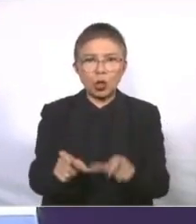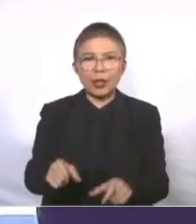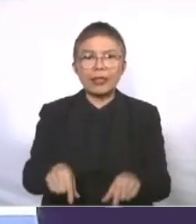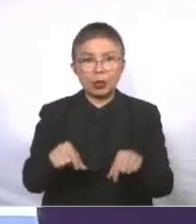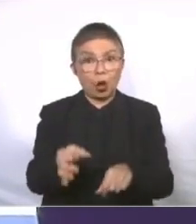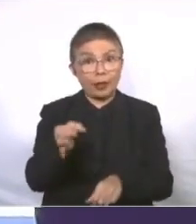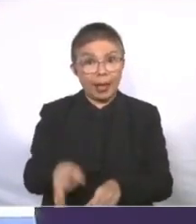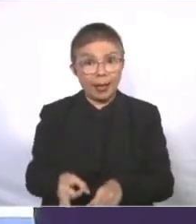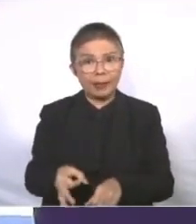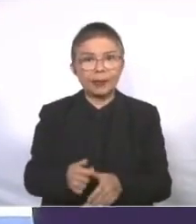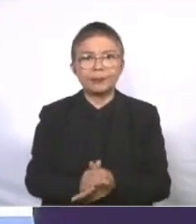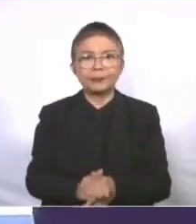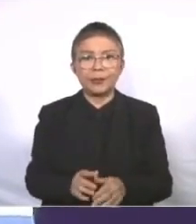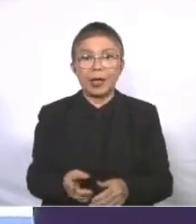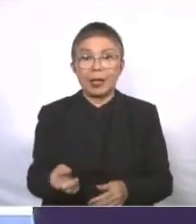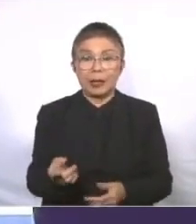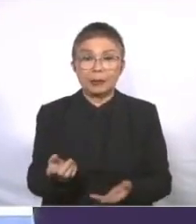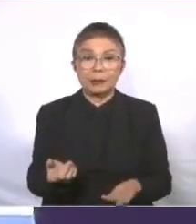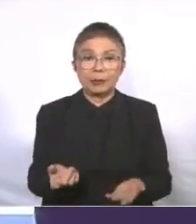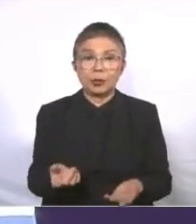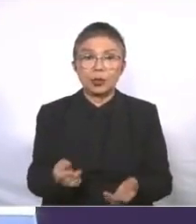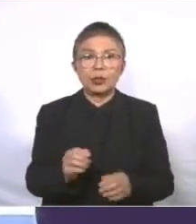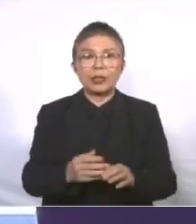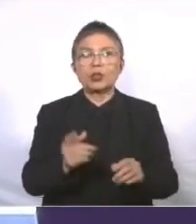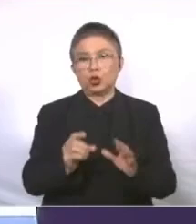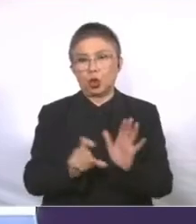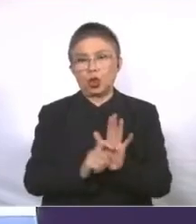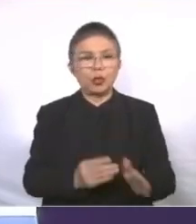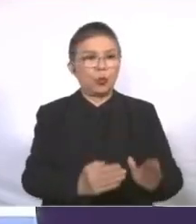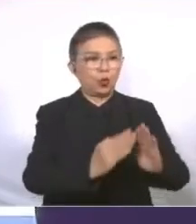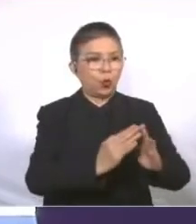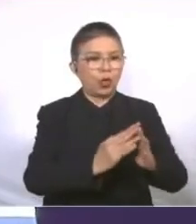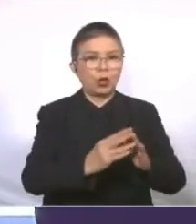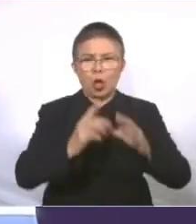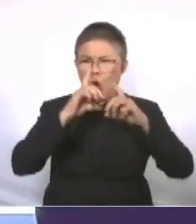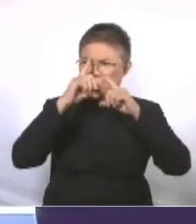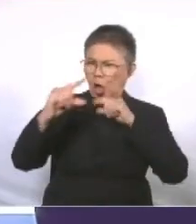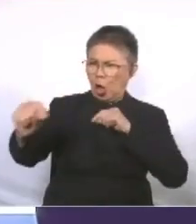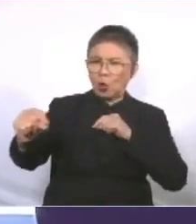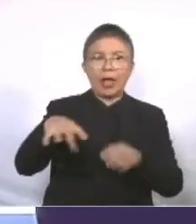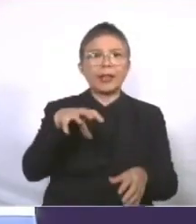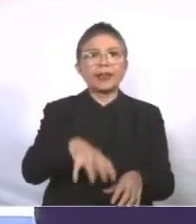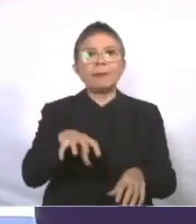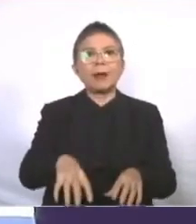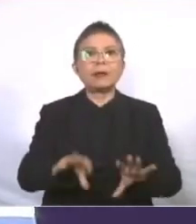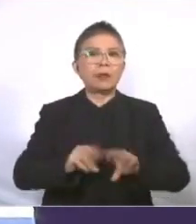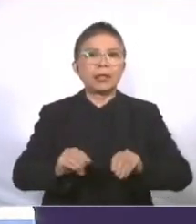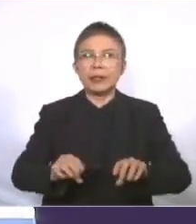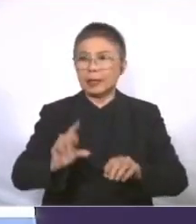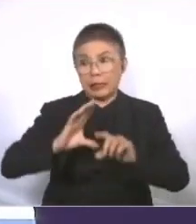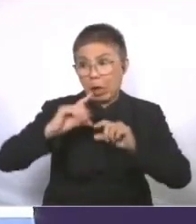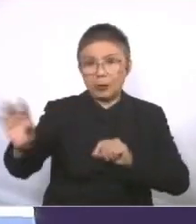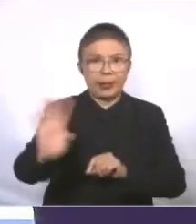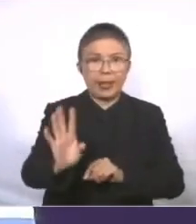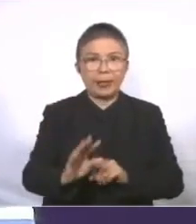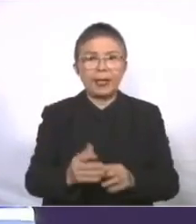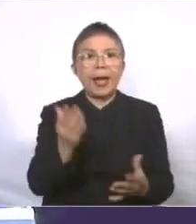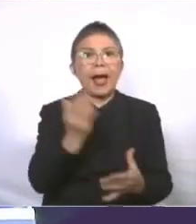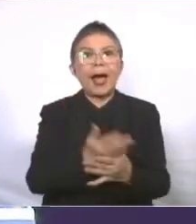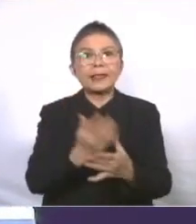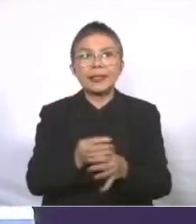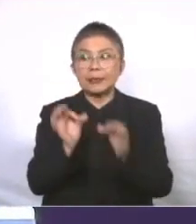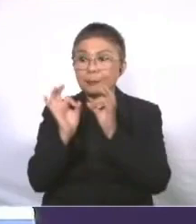penduduknya di mana Perumahan tidak terlampau jauh dari pusat-pusat pekerjaan di mana akses